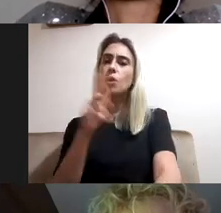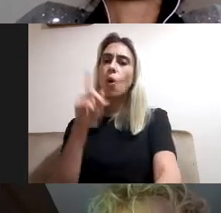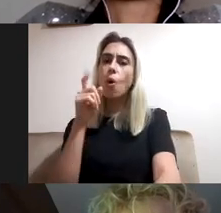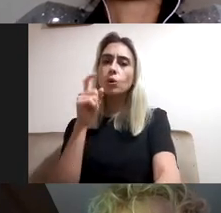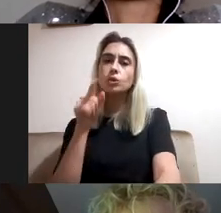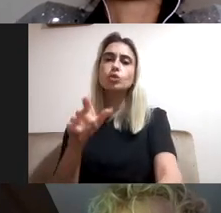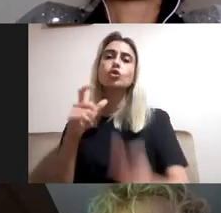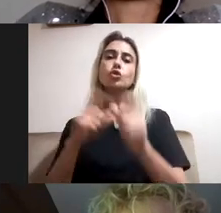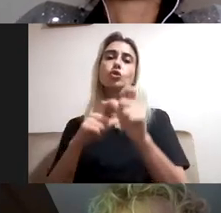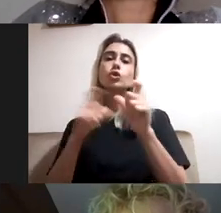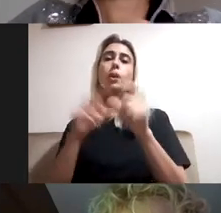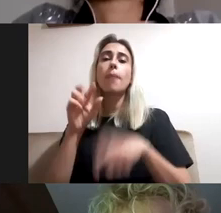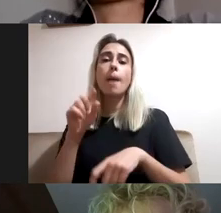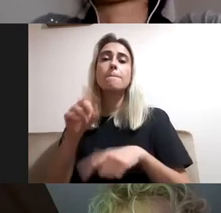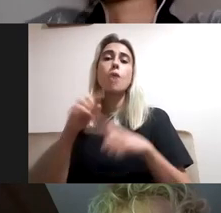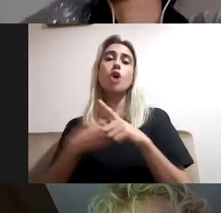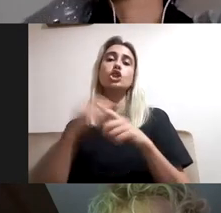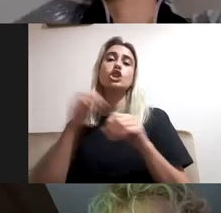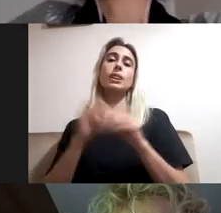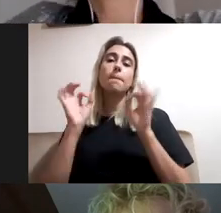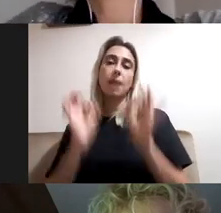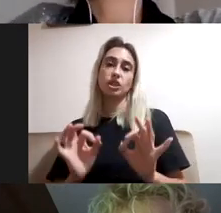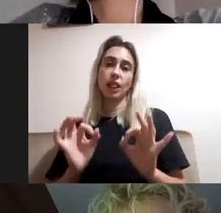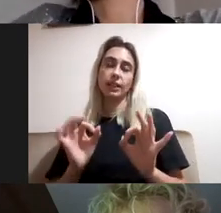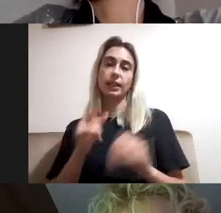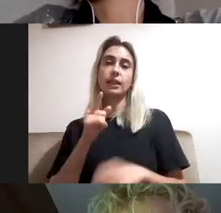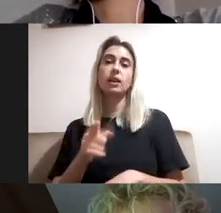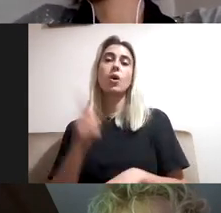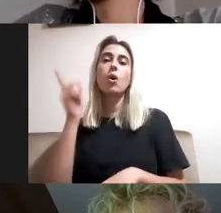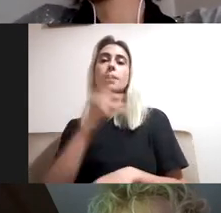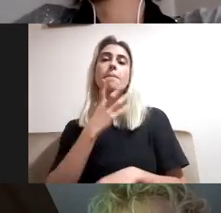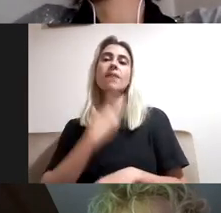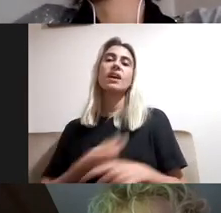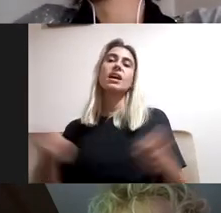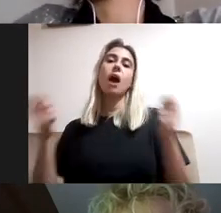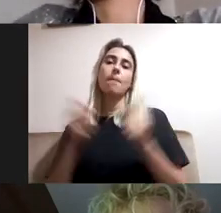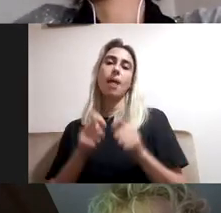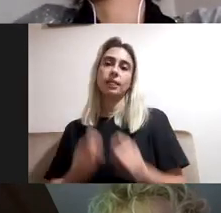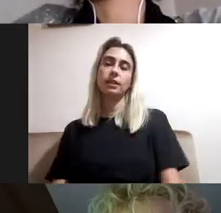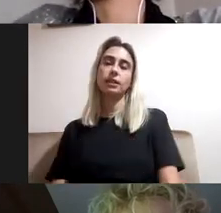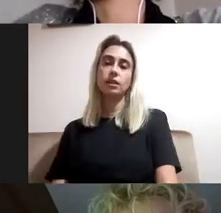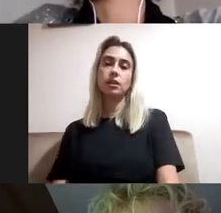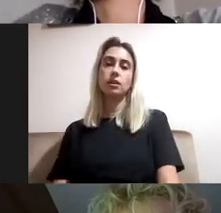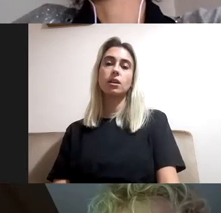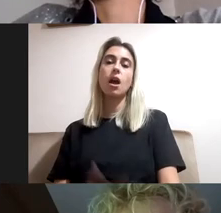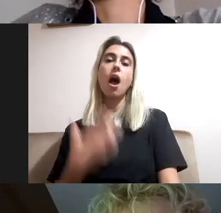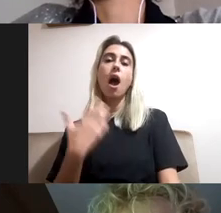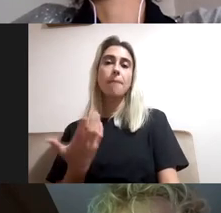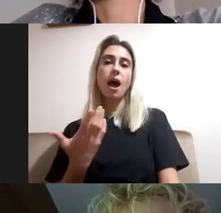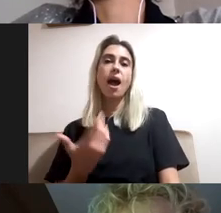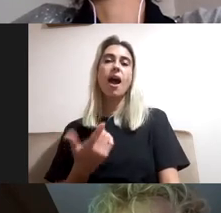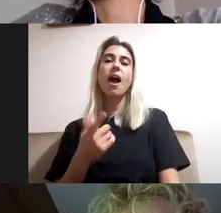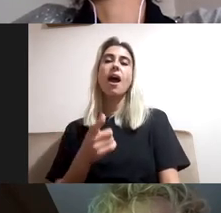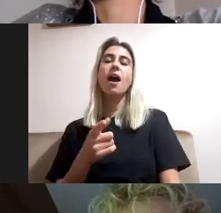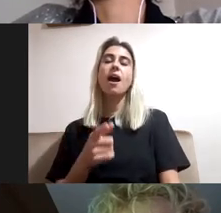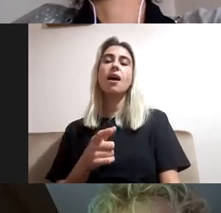üzerinden başlatıldığı için, altını çiziyorum, maalesef kapandı. Ama SDK denen